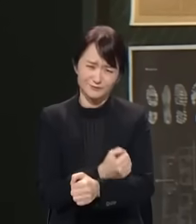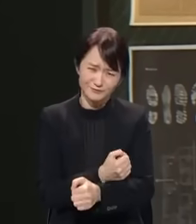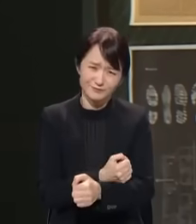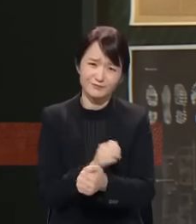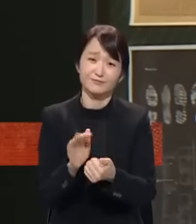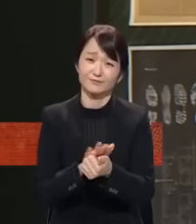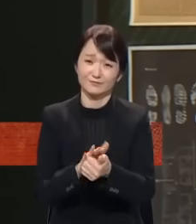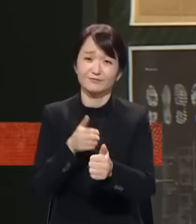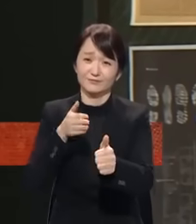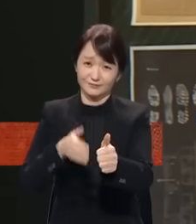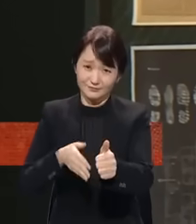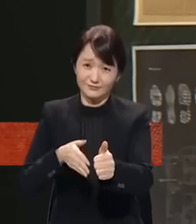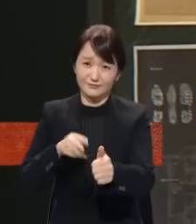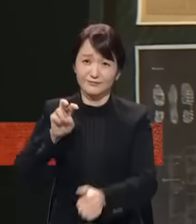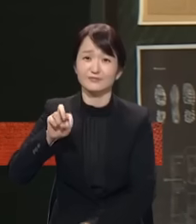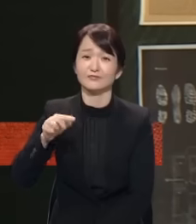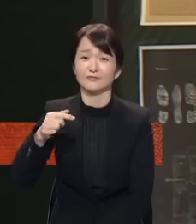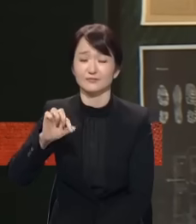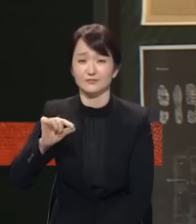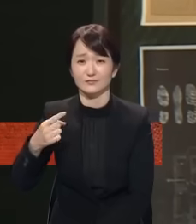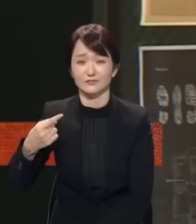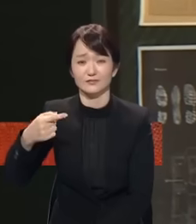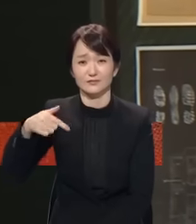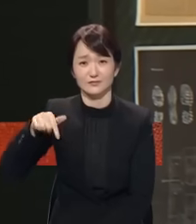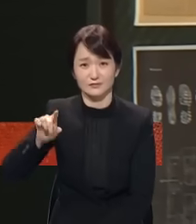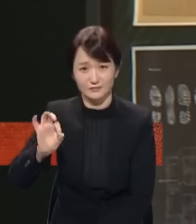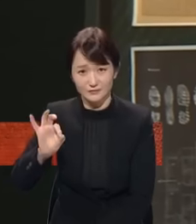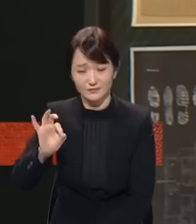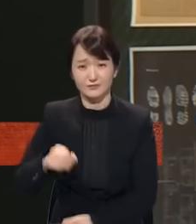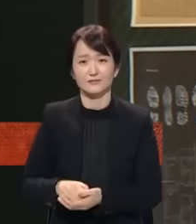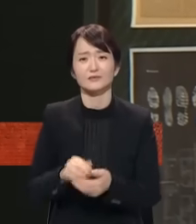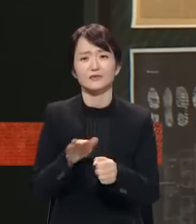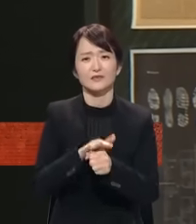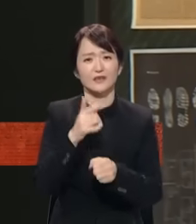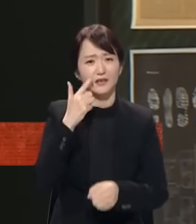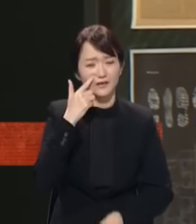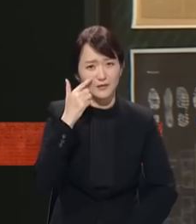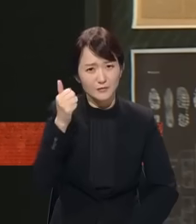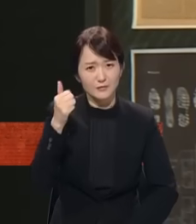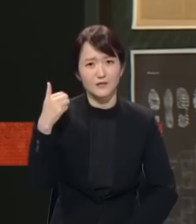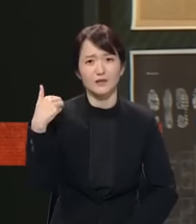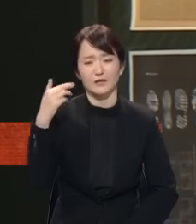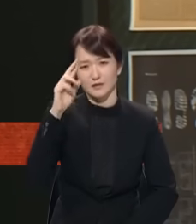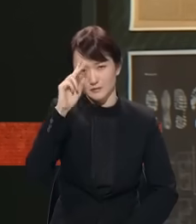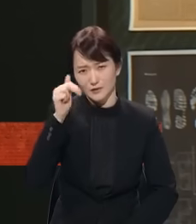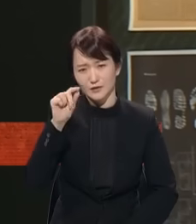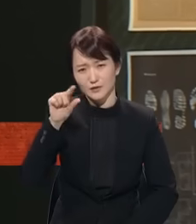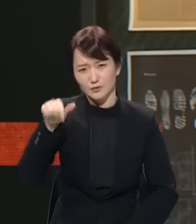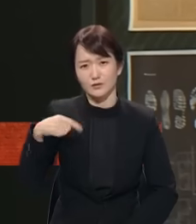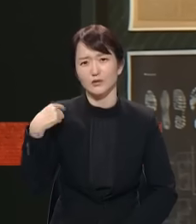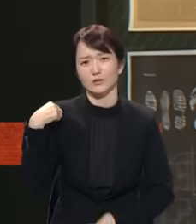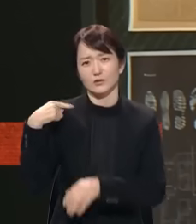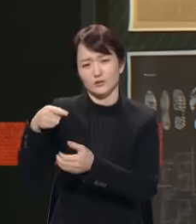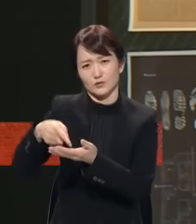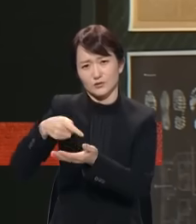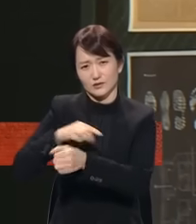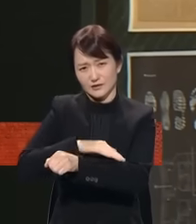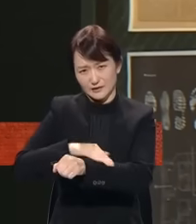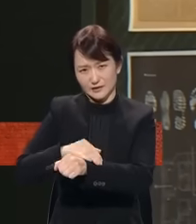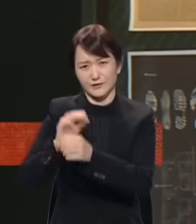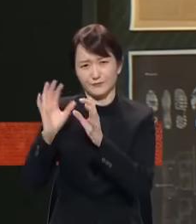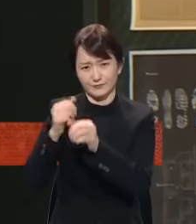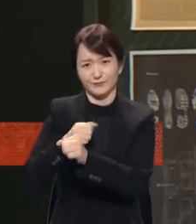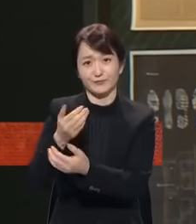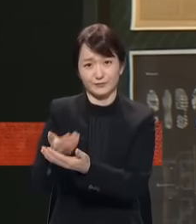고생했다고 격려 부탁합니다 하신 문은정님, 사랑하는 우리 아빠 박형규 씨 어깨 수술 잘 받으라고 응원해주세요 하신